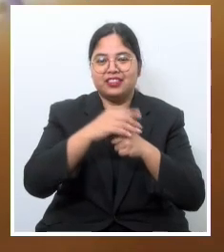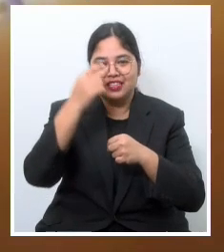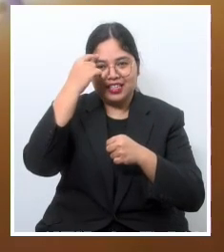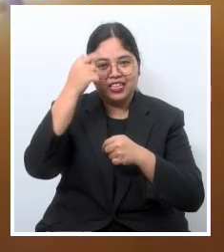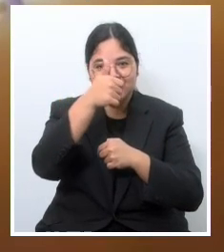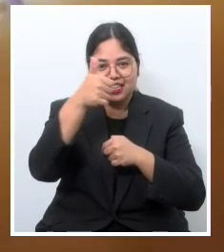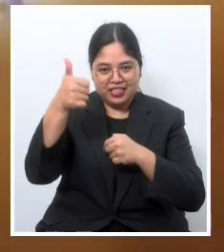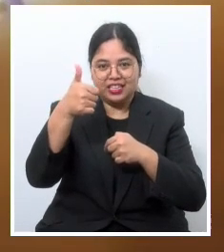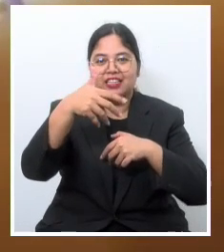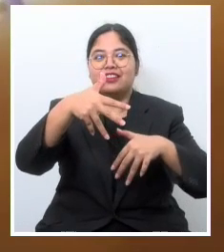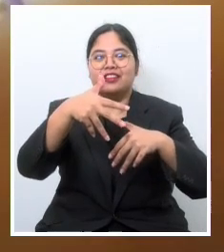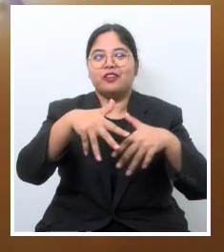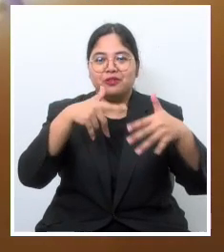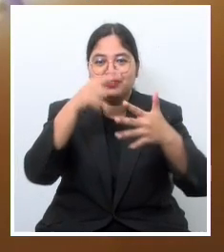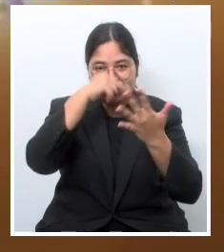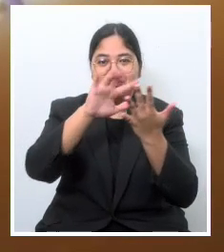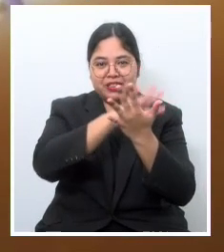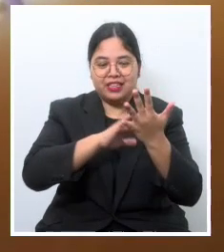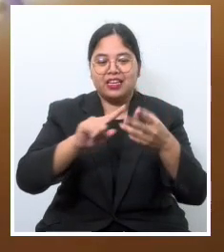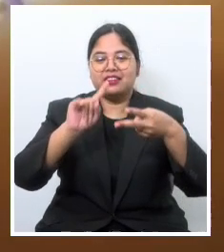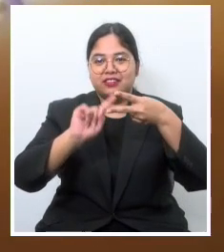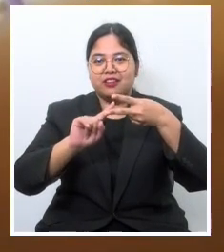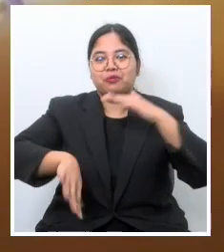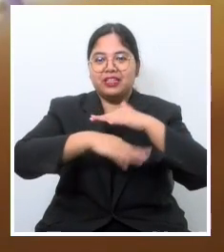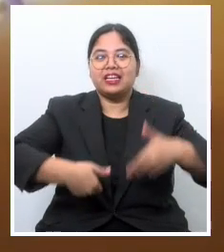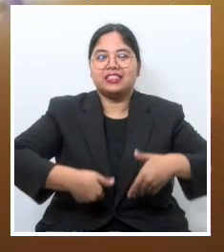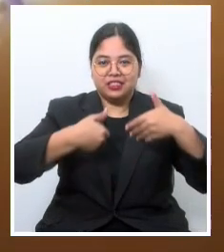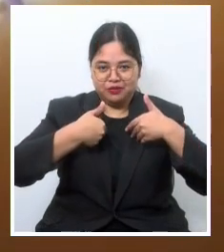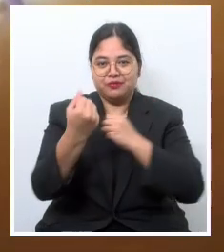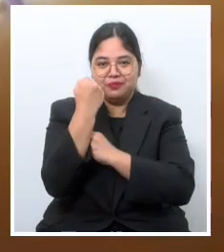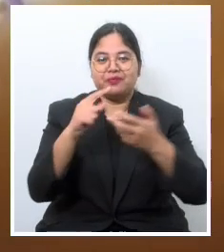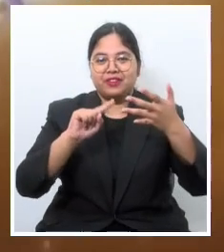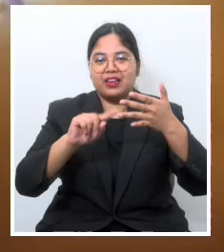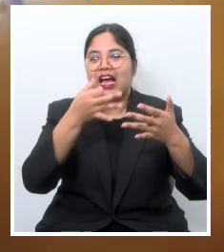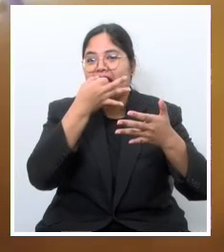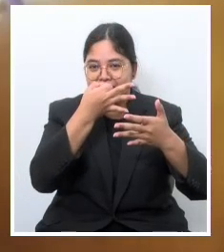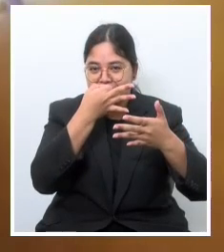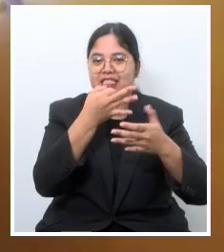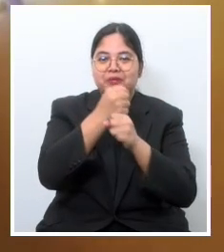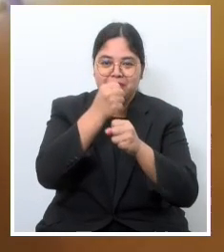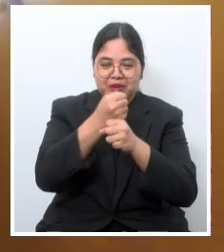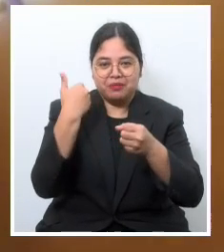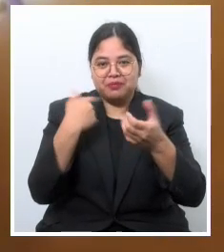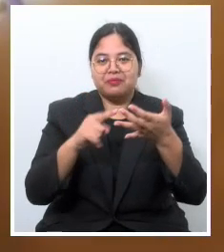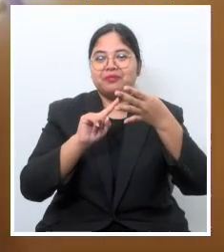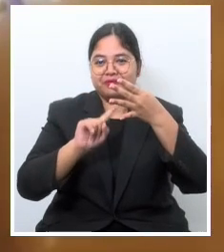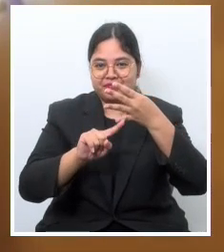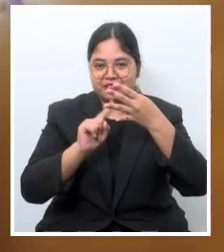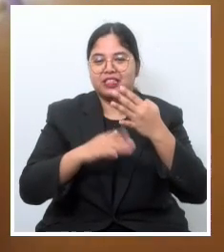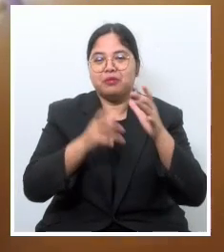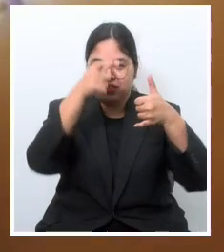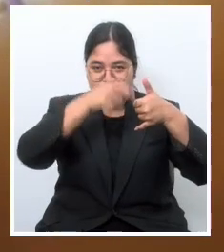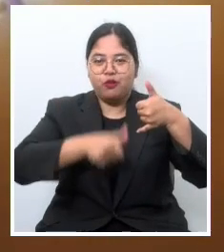ต่อบ้านเมือง 2มีพื้นฐานชีวิตที่มัคง 3มีงานทำมีอาชีพ 4เป็นพลเมือง